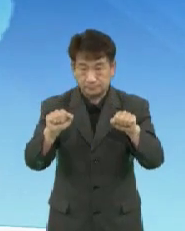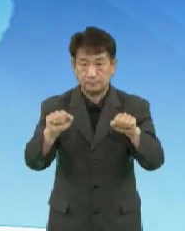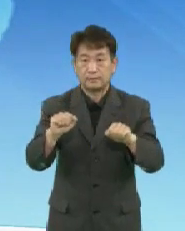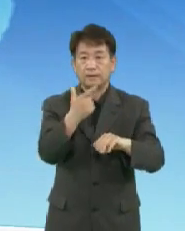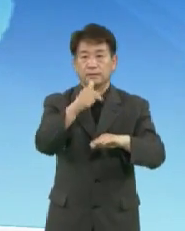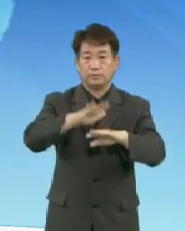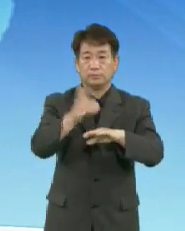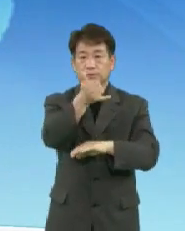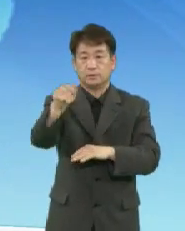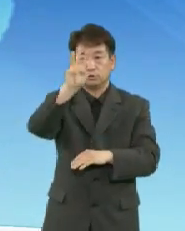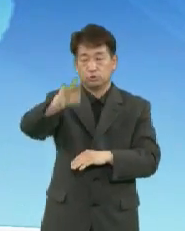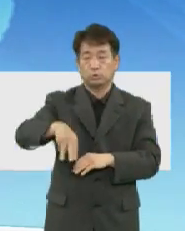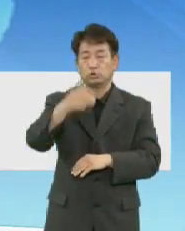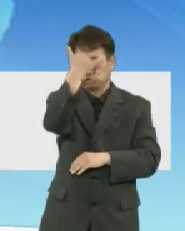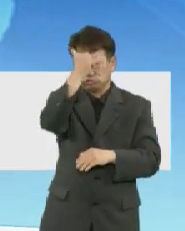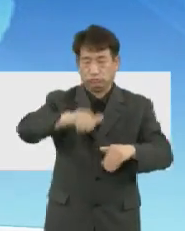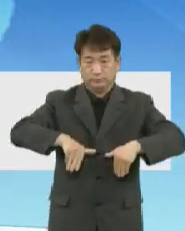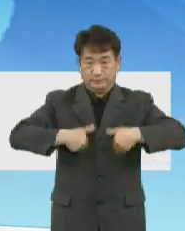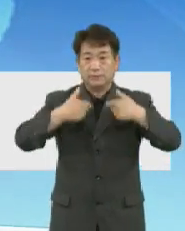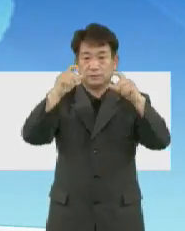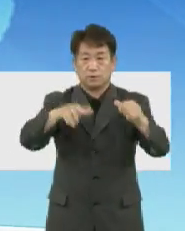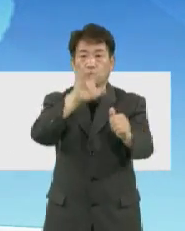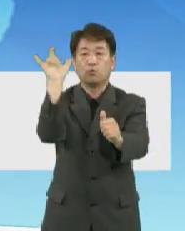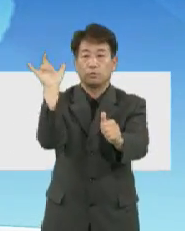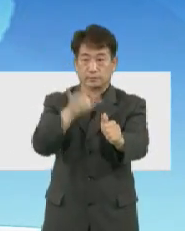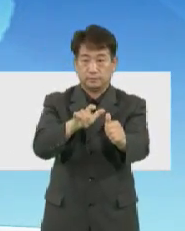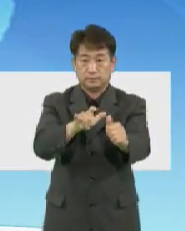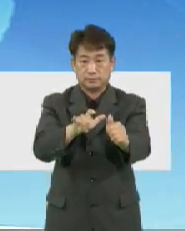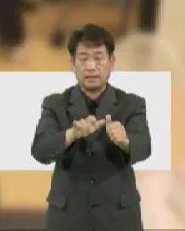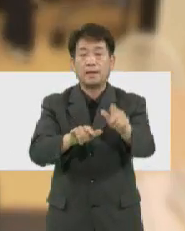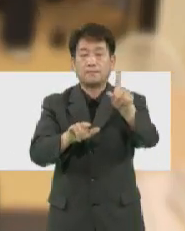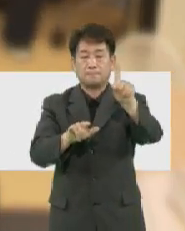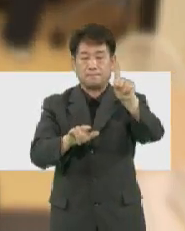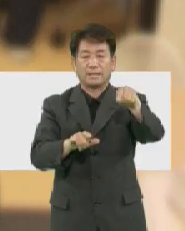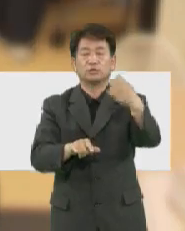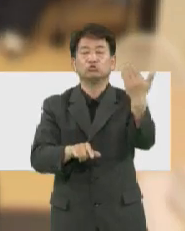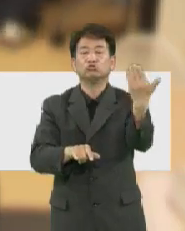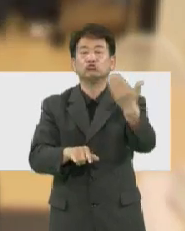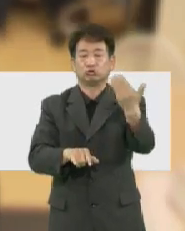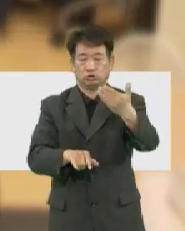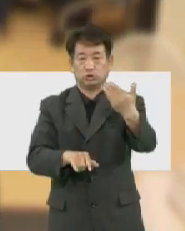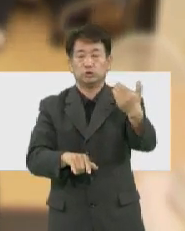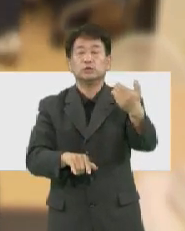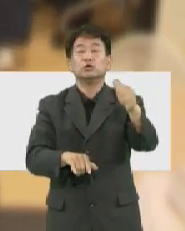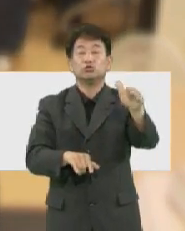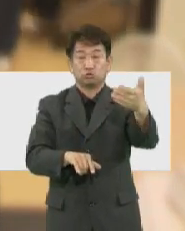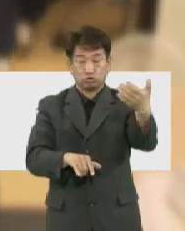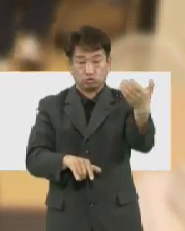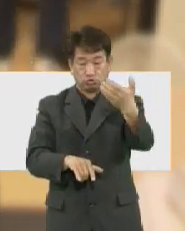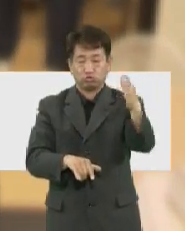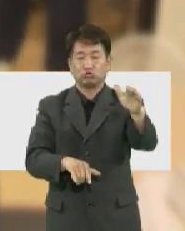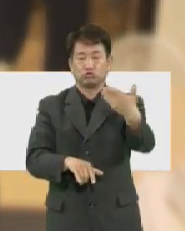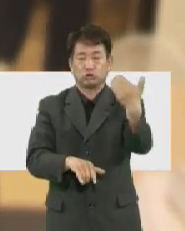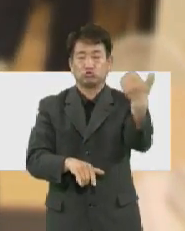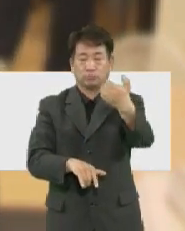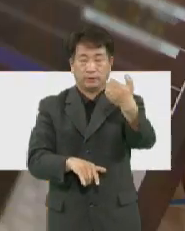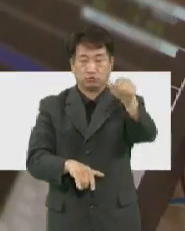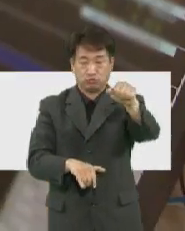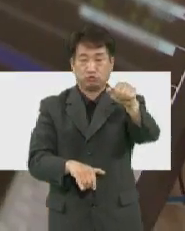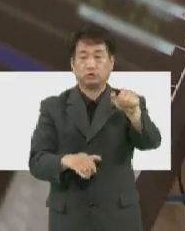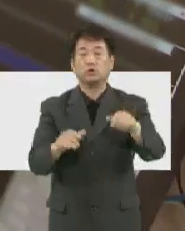대전과 세종 충남 지역 코로나 일고 신규 확 진짜는 19,800 10명으로 이틀만 의 2만명 때 아래로